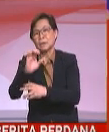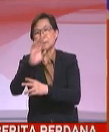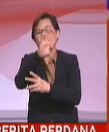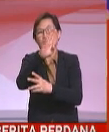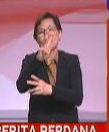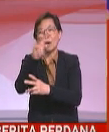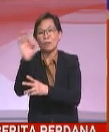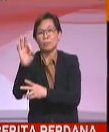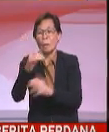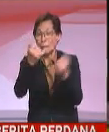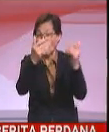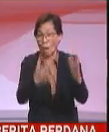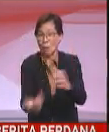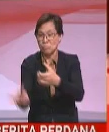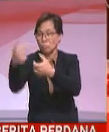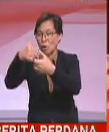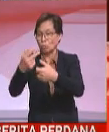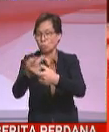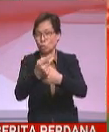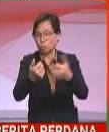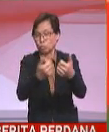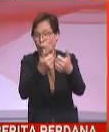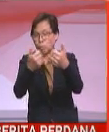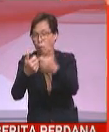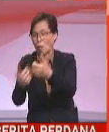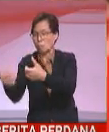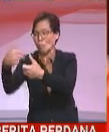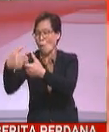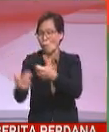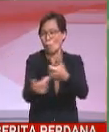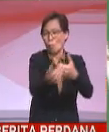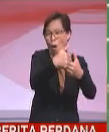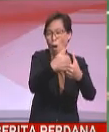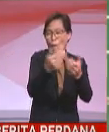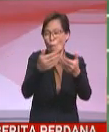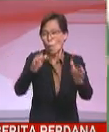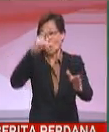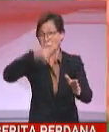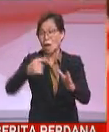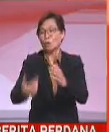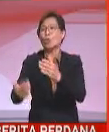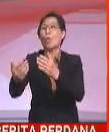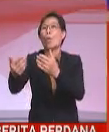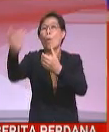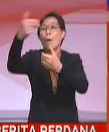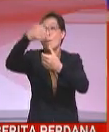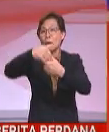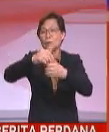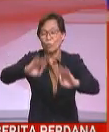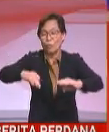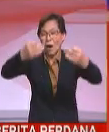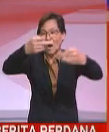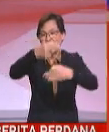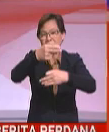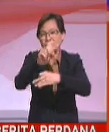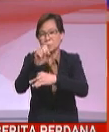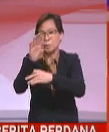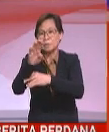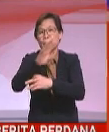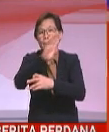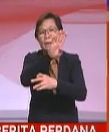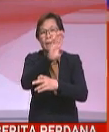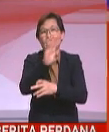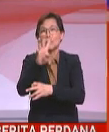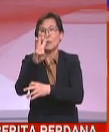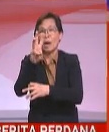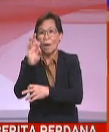pemain diwajibkan mengetahui kedudukan Jonan terbuka Thailand untuk layak ke final jelajah dunia hcbc beda